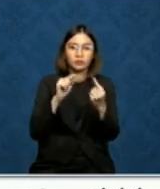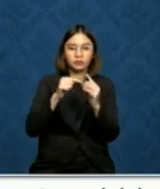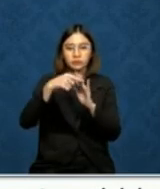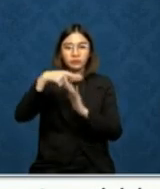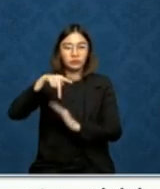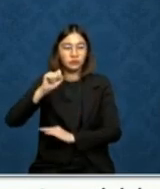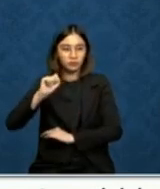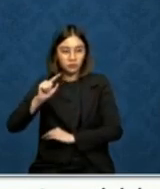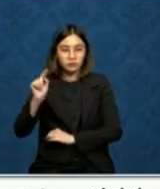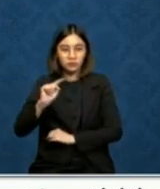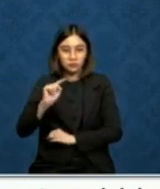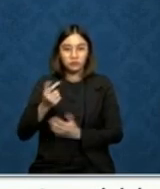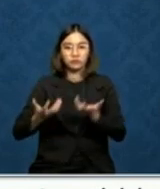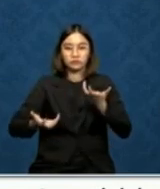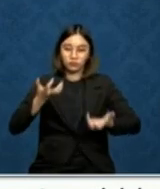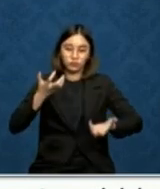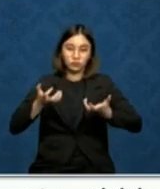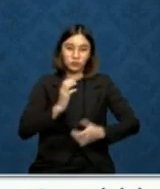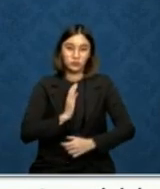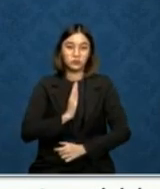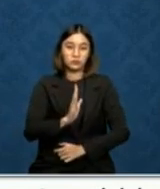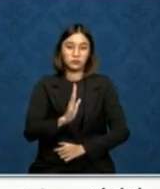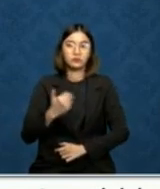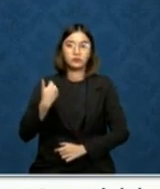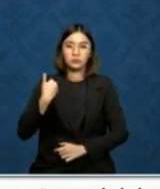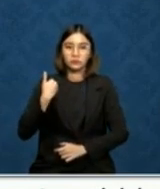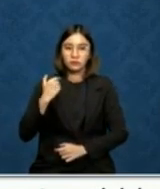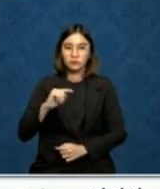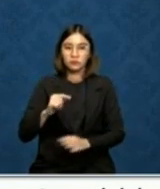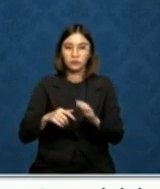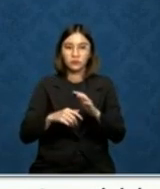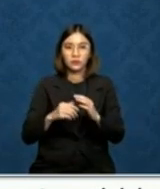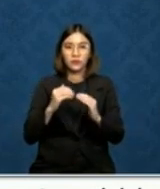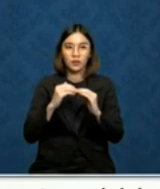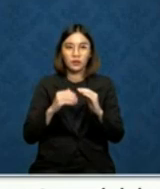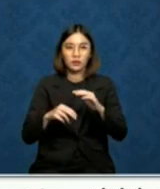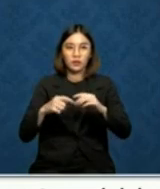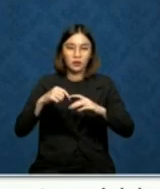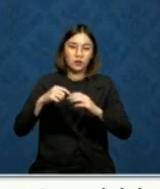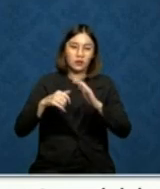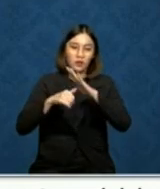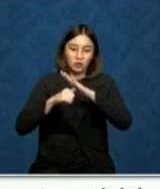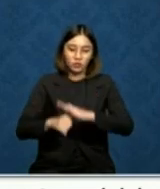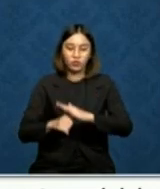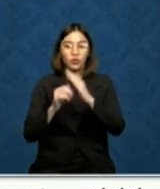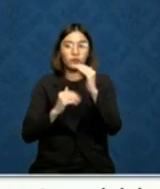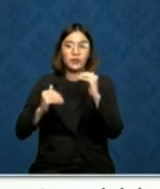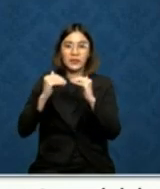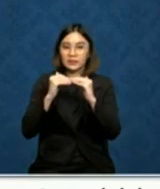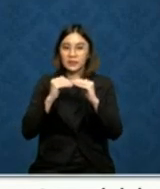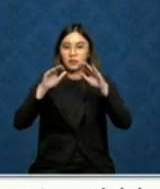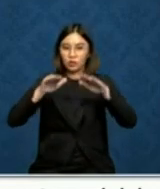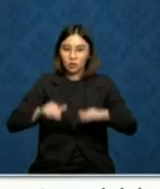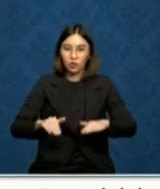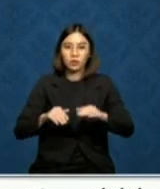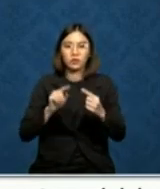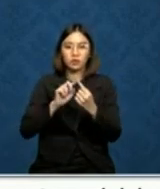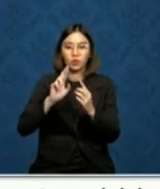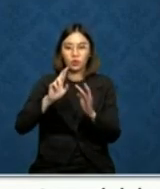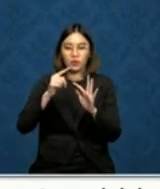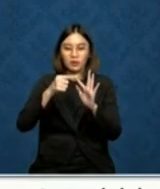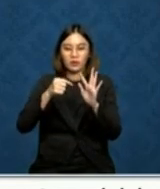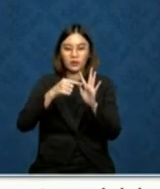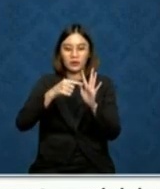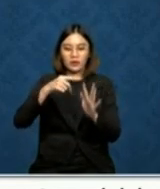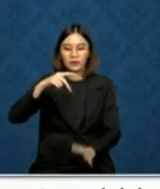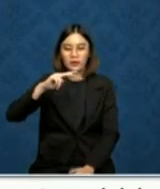ศได้รับความยุติธรรมมากขึ้นและลดการละเมิดสิทธิมนุษยชน นอกจากนั้นร่างพระราชบัญญัติฉ